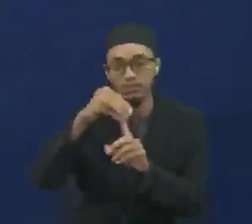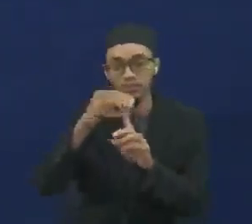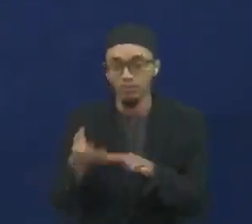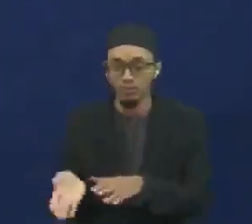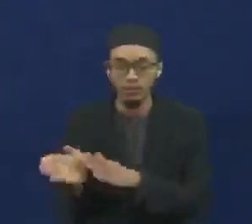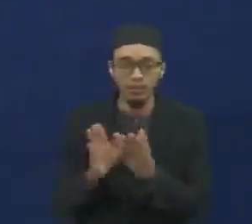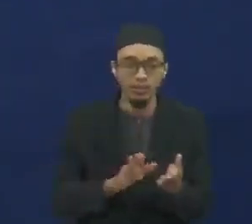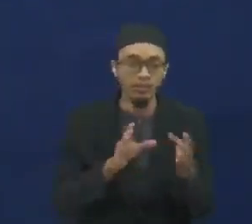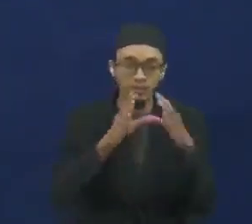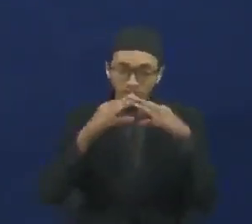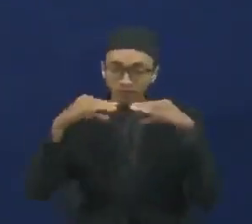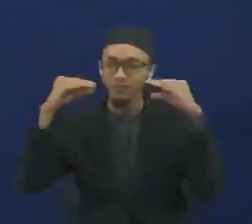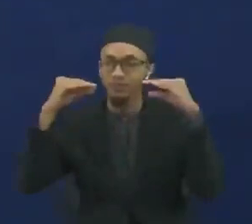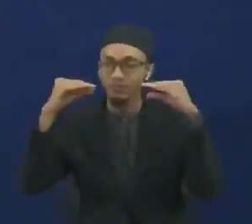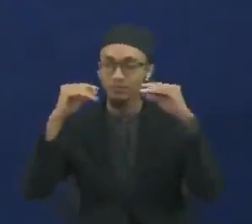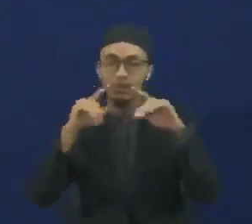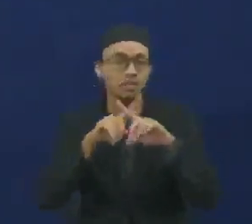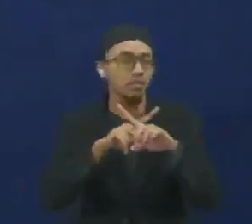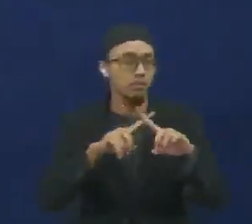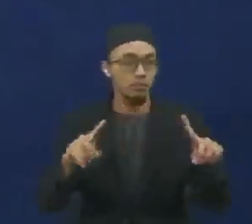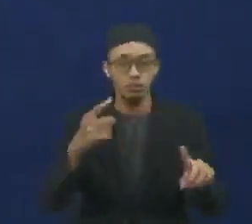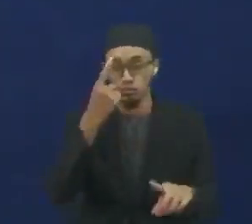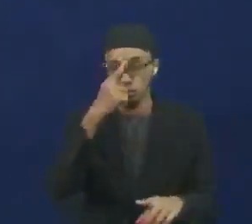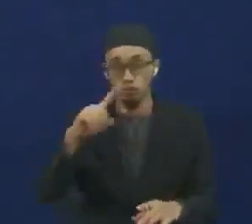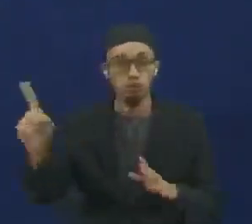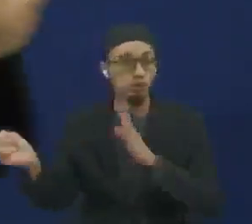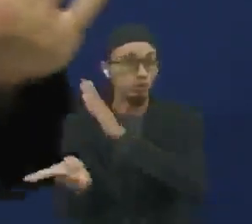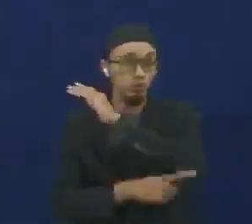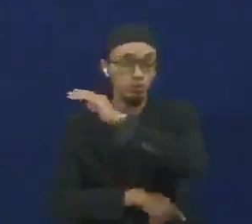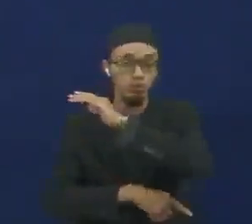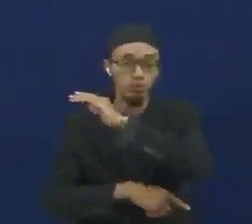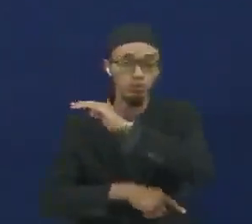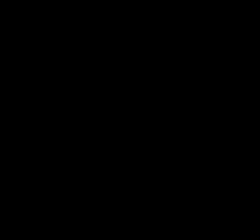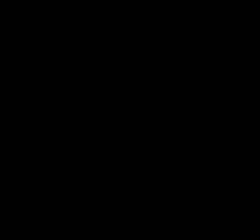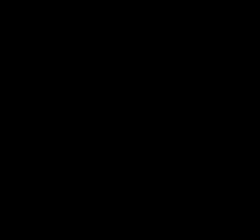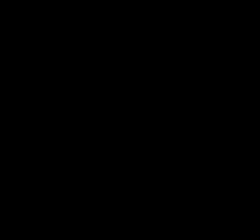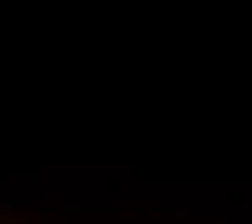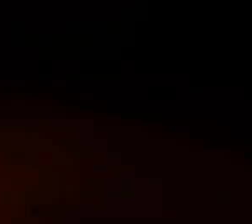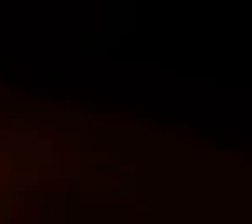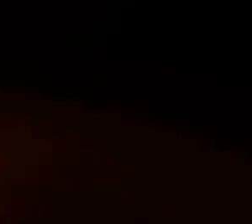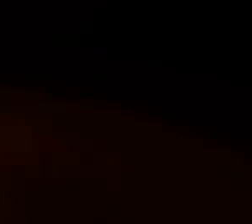nak hukum satu keajaiban tu sebagai petanda kepada segalanya, tak boleh.